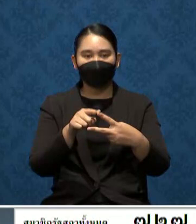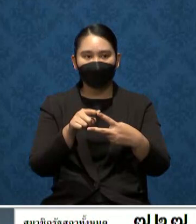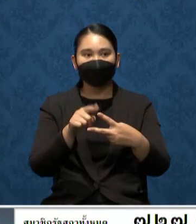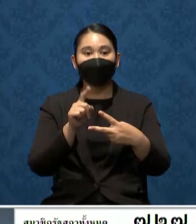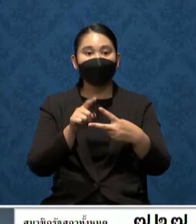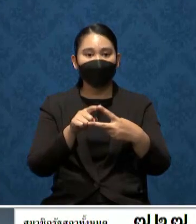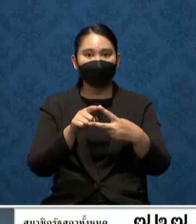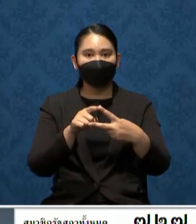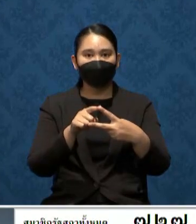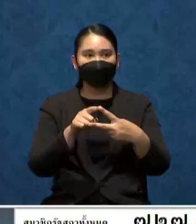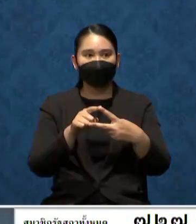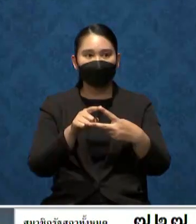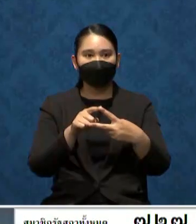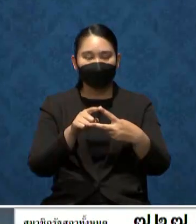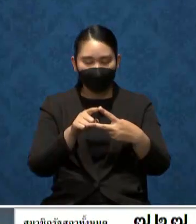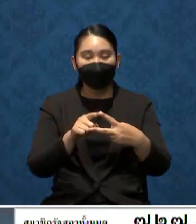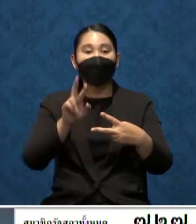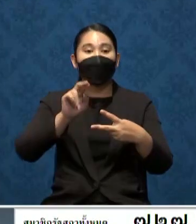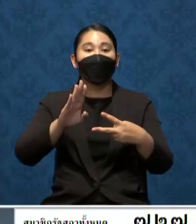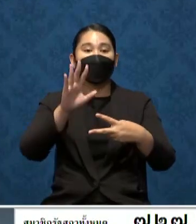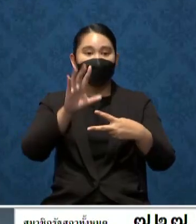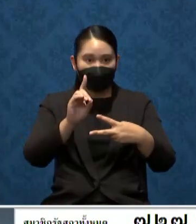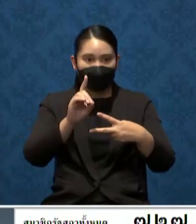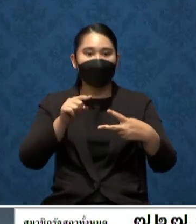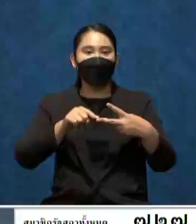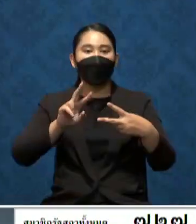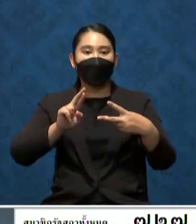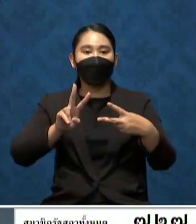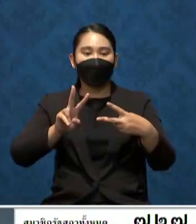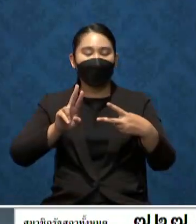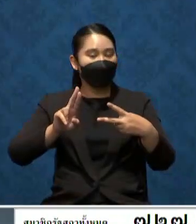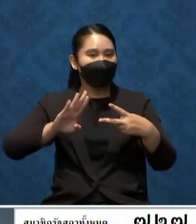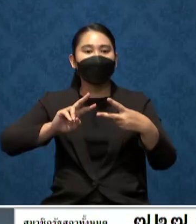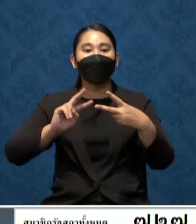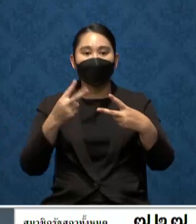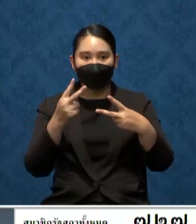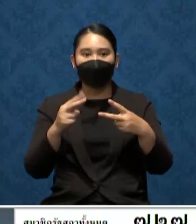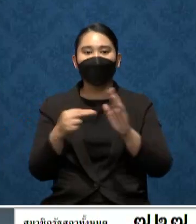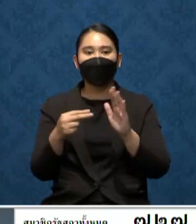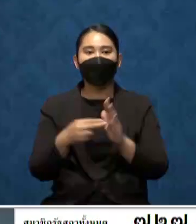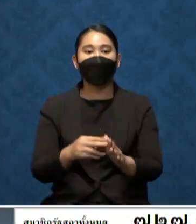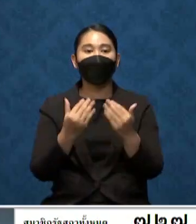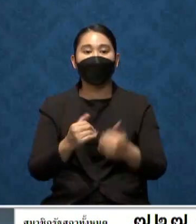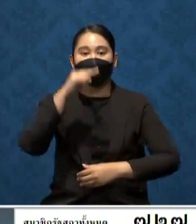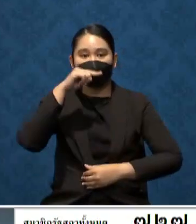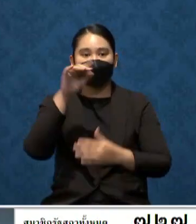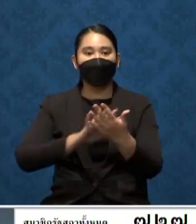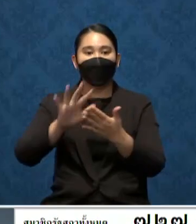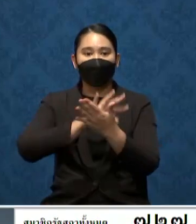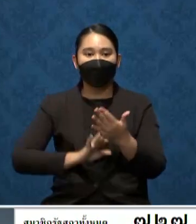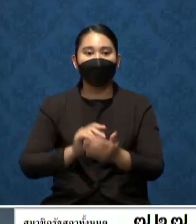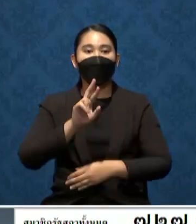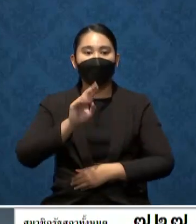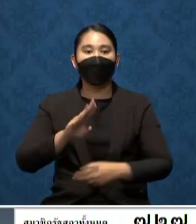และระบบทวินิยมหรือดูอัลลิซึมซึ่งประเทศส่วนใหญ่รวมทั้งประเทศไทยเนี่ยใช้ท